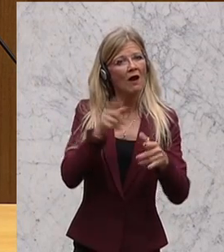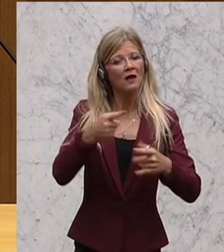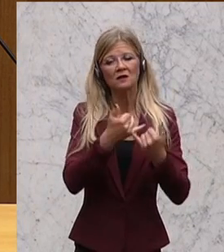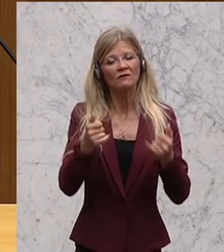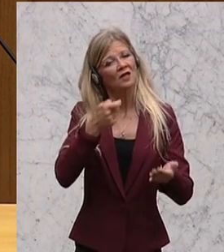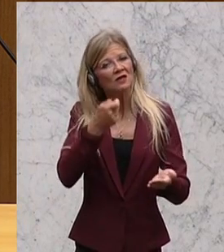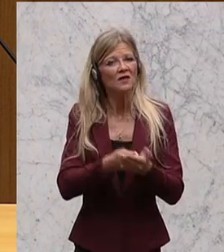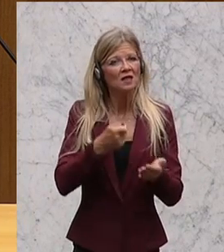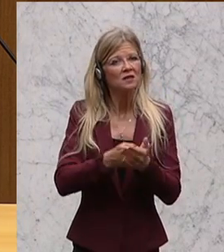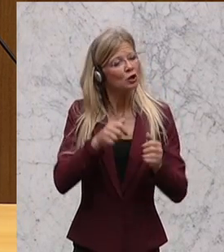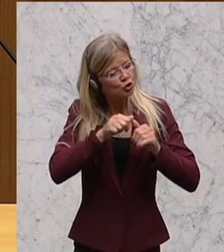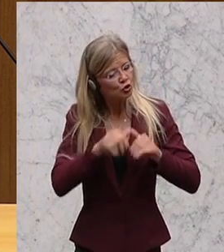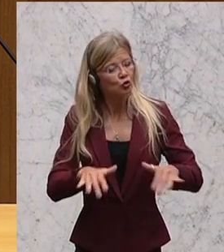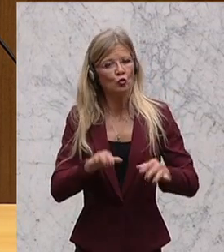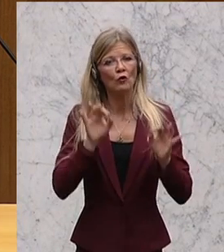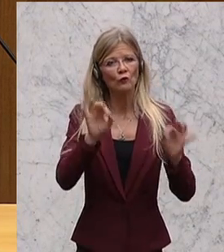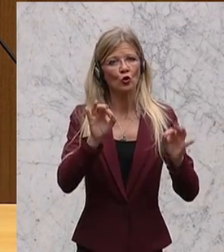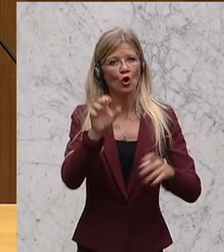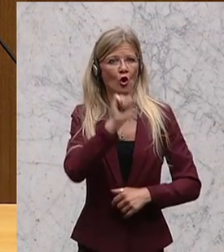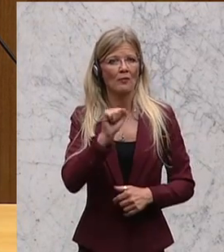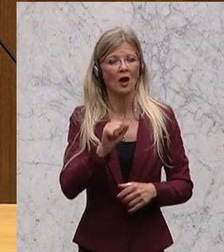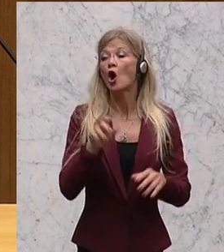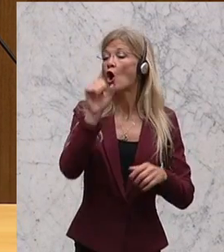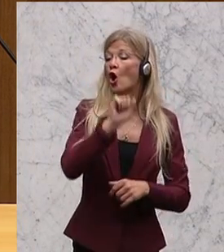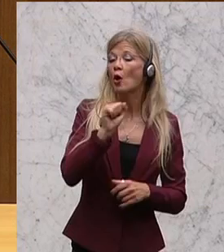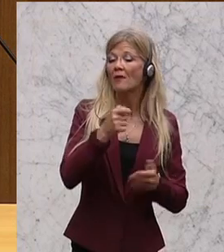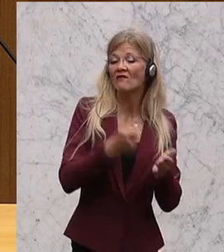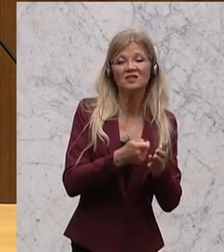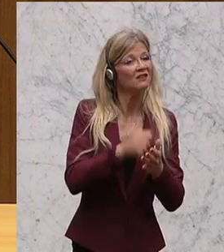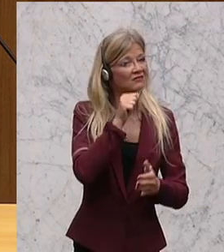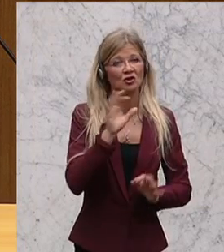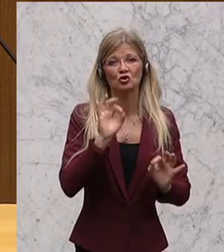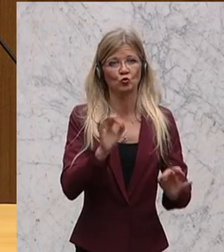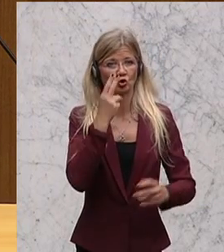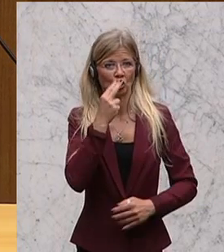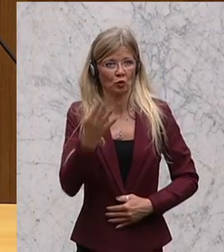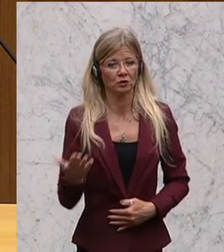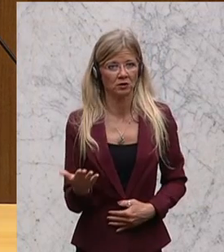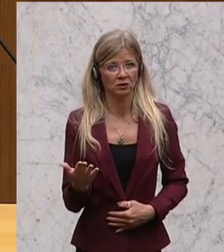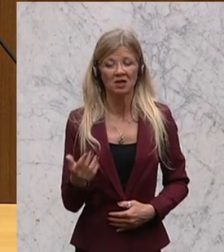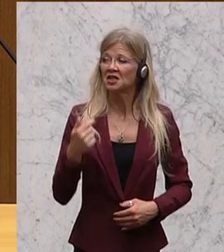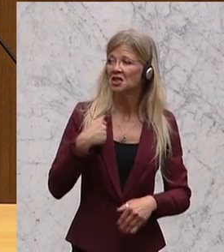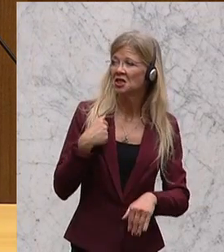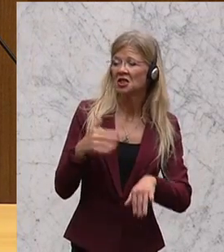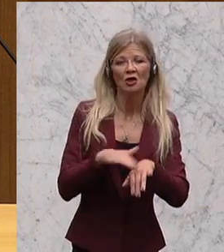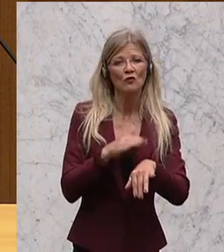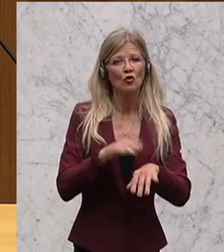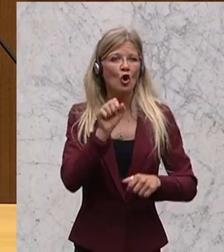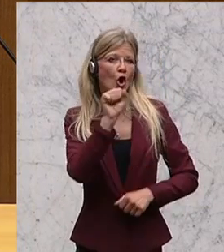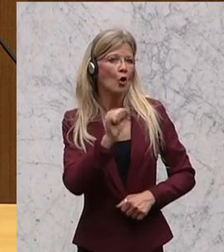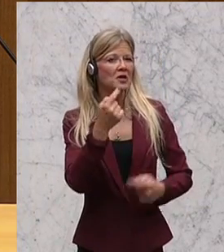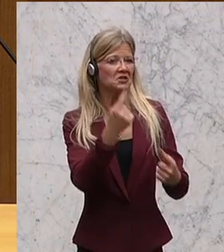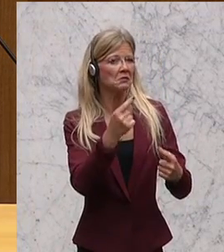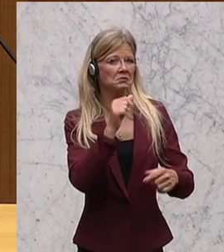gut aufgestellt. Und irgendwie habe ich auch das Gefühl, hat das keine große Priorität, weil natürlich